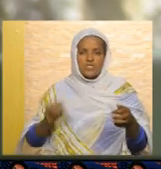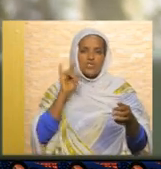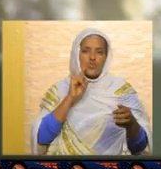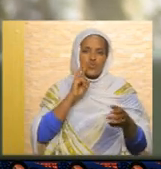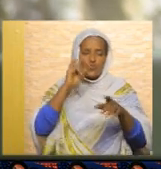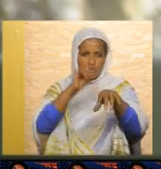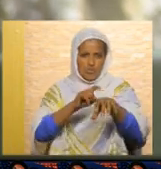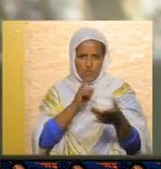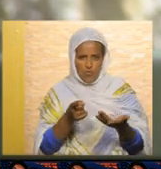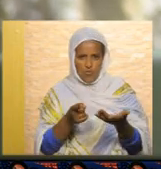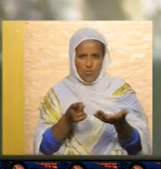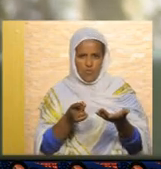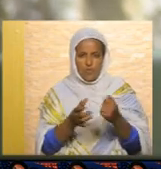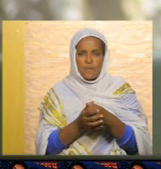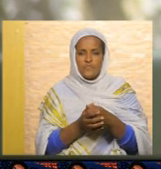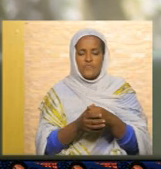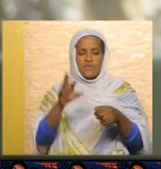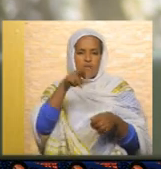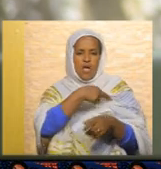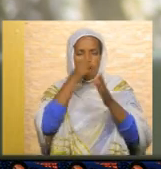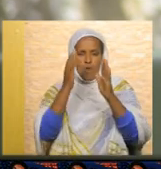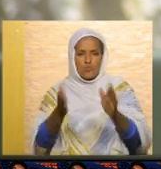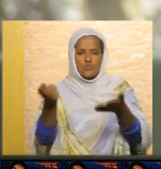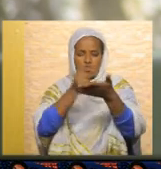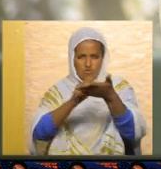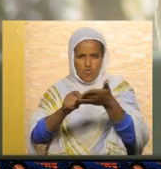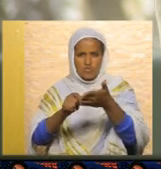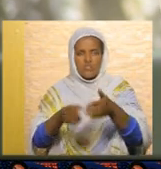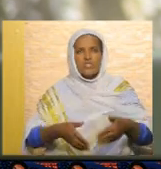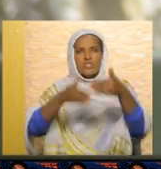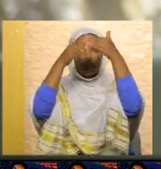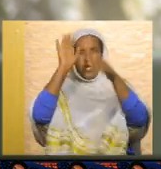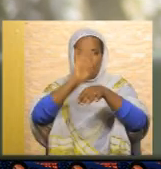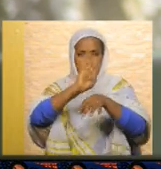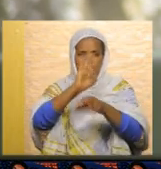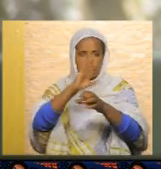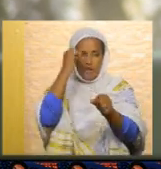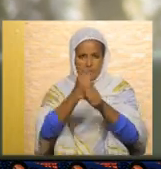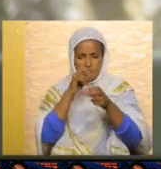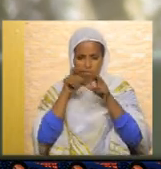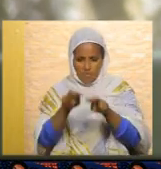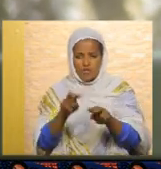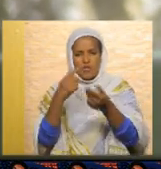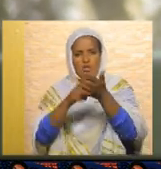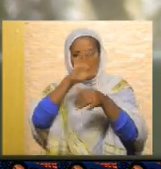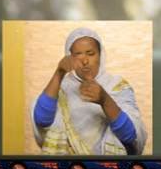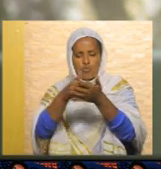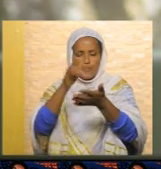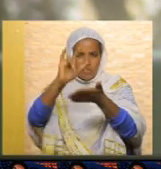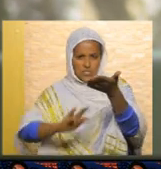ቤተክርስቲያን አሳንሰዋል፣ አሳድሰዋል። ጽሁፎች ወደ ግዕዝ እንዲተረጎሙ በገንዘብ